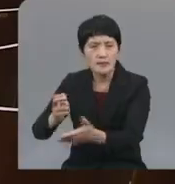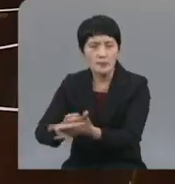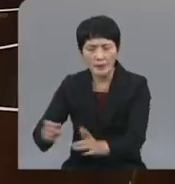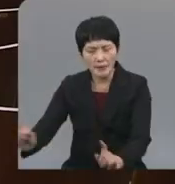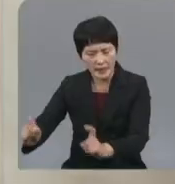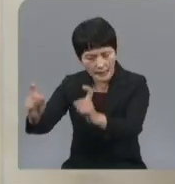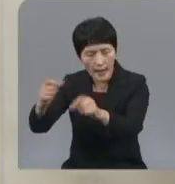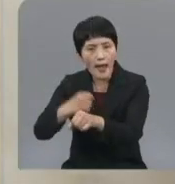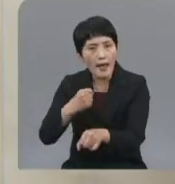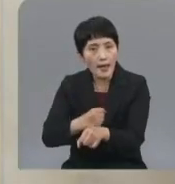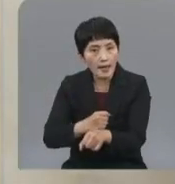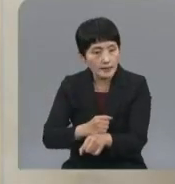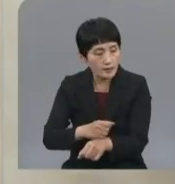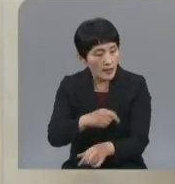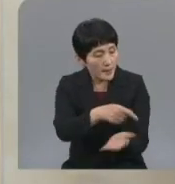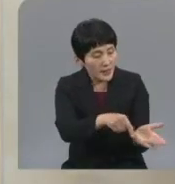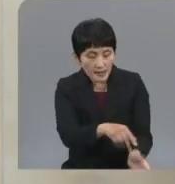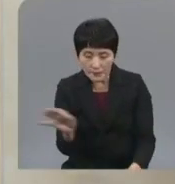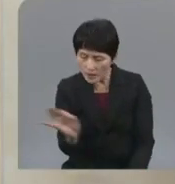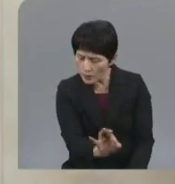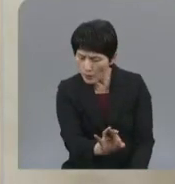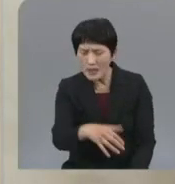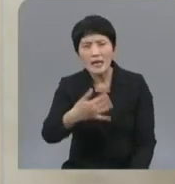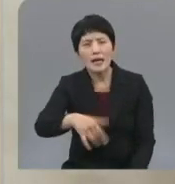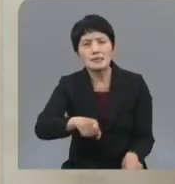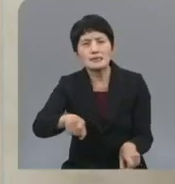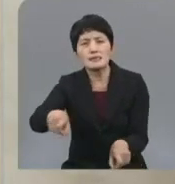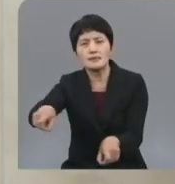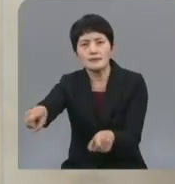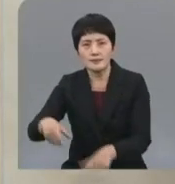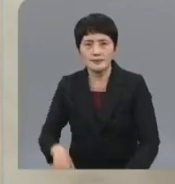они выступают против меры правительства